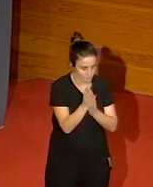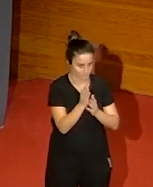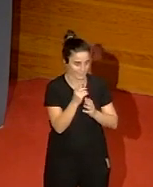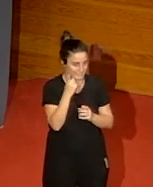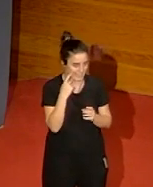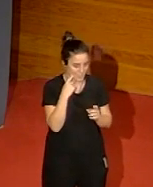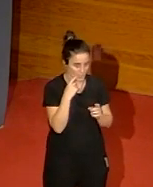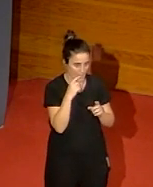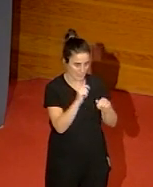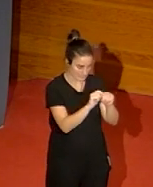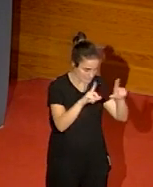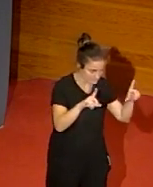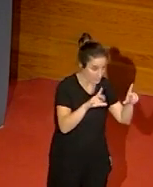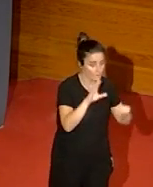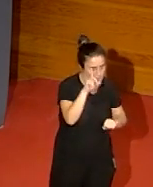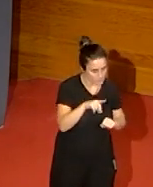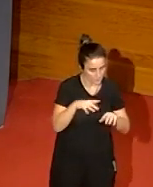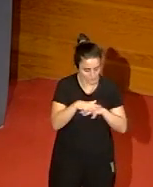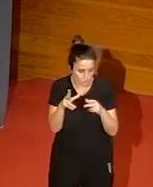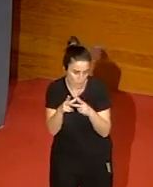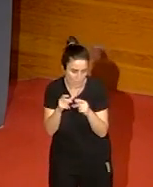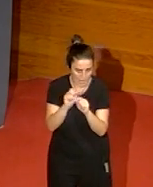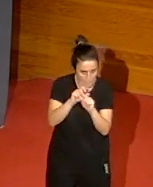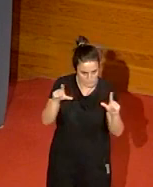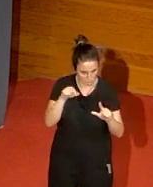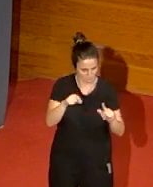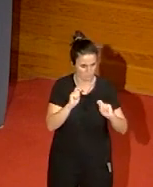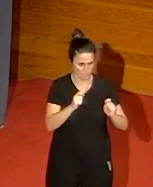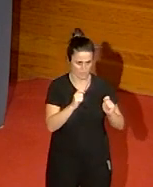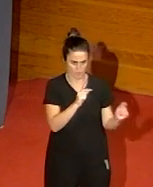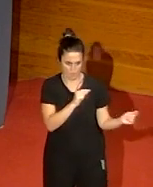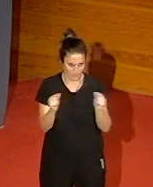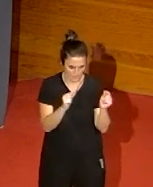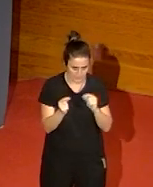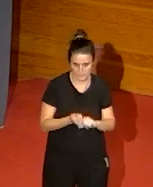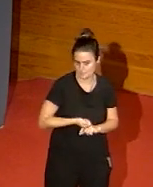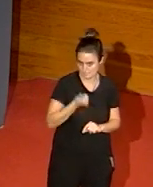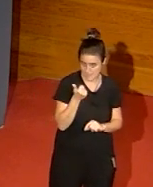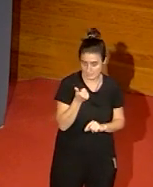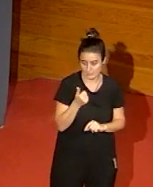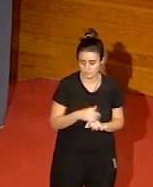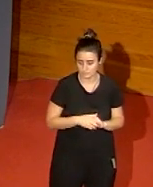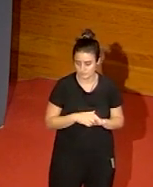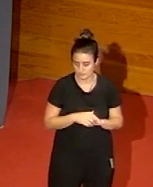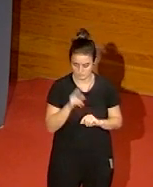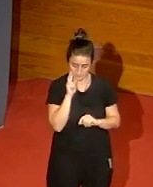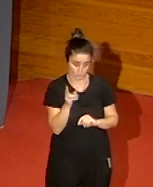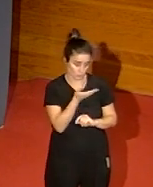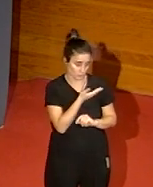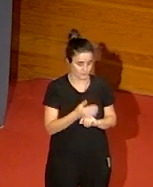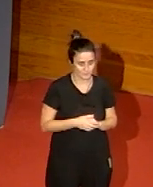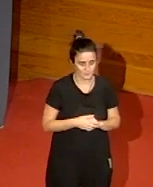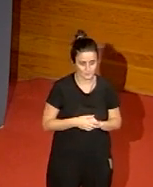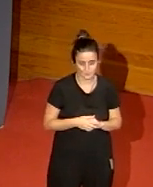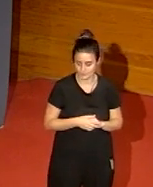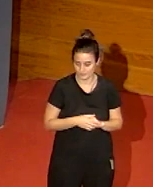sozialetan, nolabait ere eztabaida areagotu zuen eta piztu zuen, eta hor ikusten ditugu, ba, Odei,